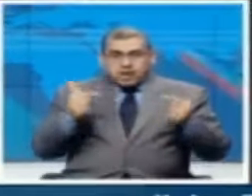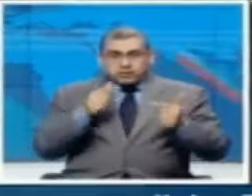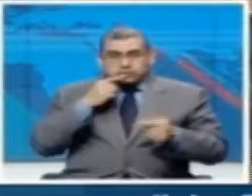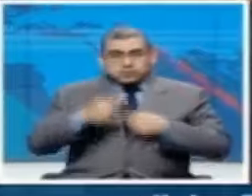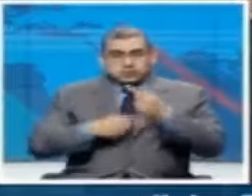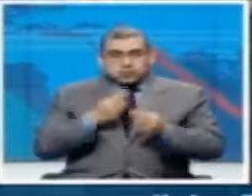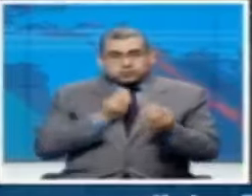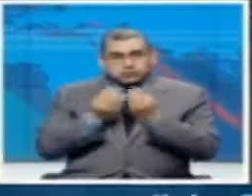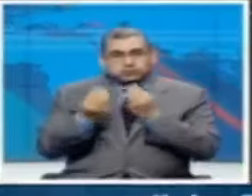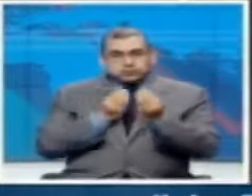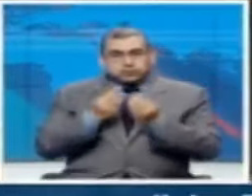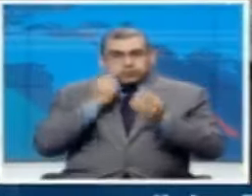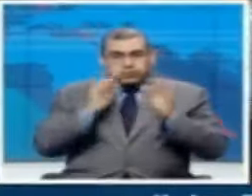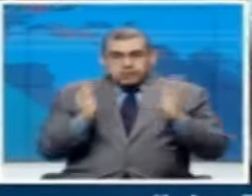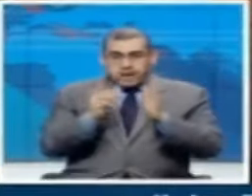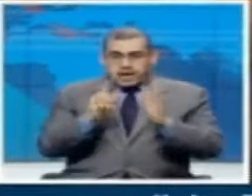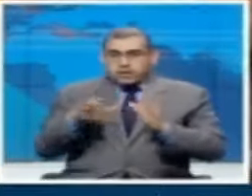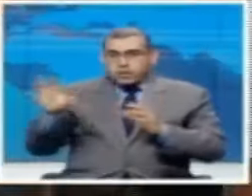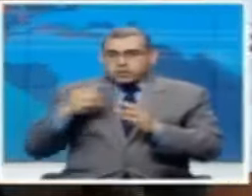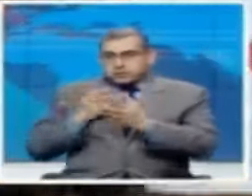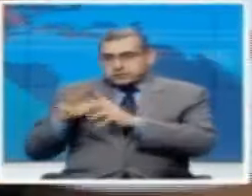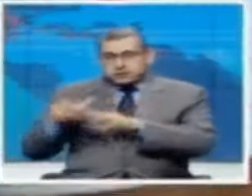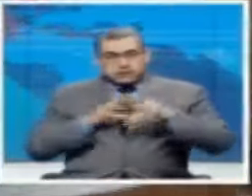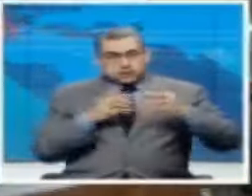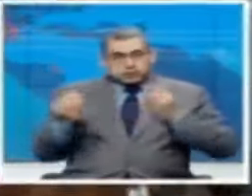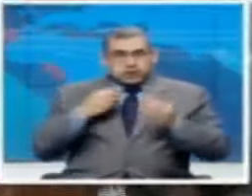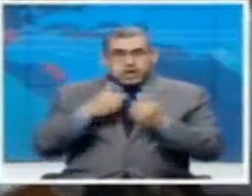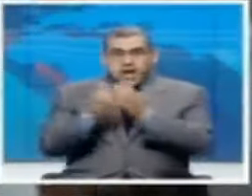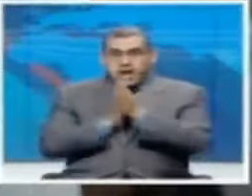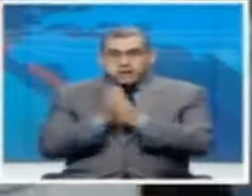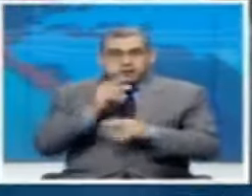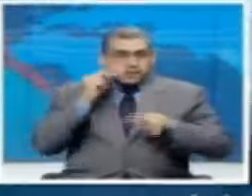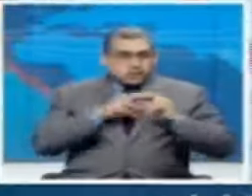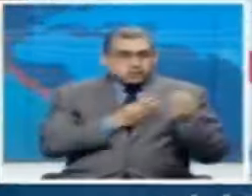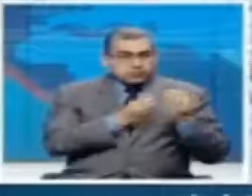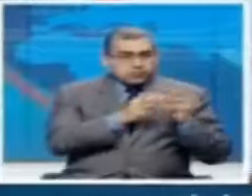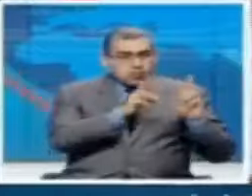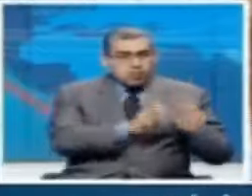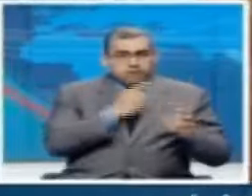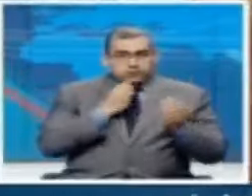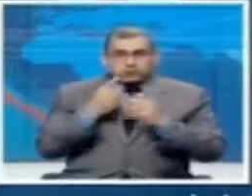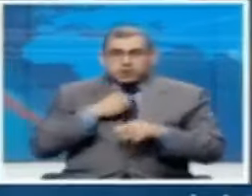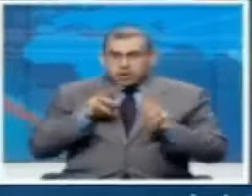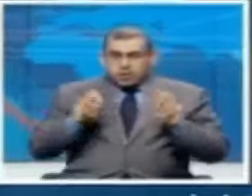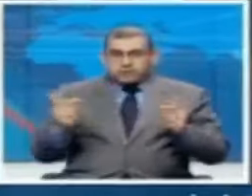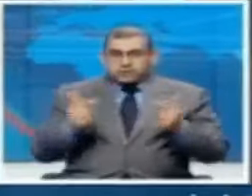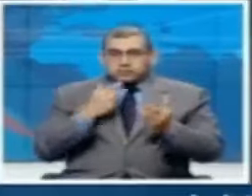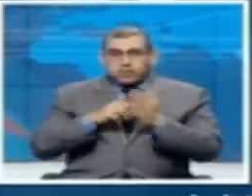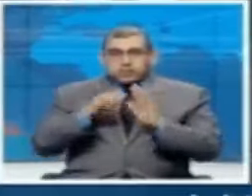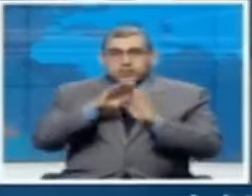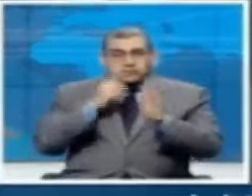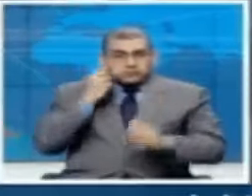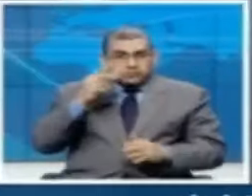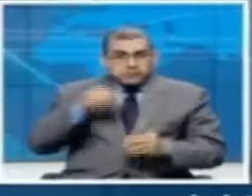وتتواصل المفاوضات غير المباشره بين حماس واسرائيل في محاوله للتوصل الى هدنه وينص الاقتراح